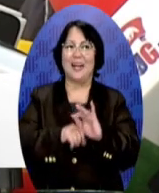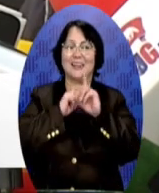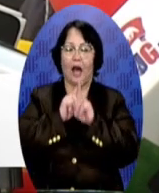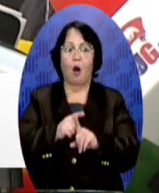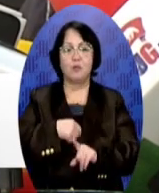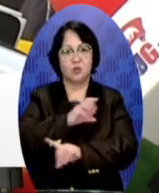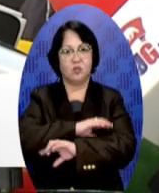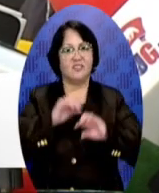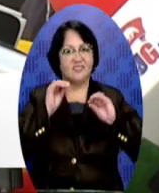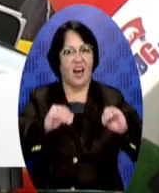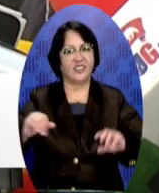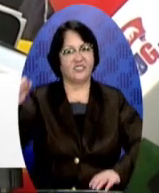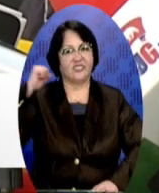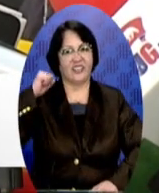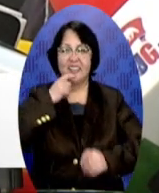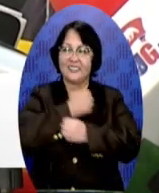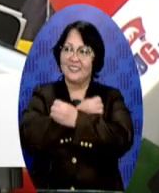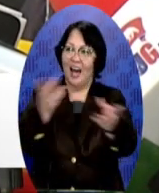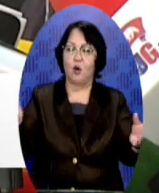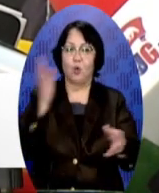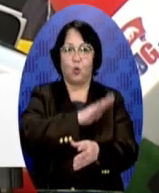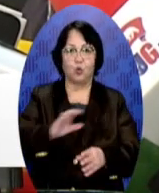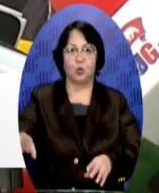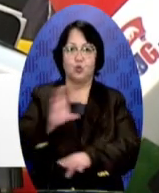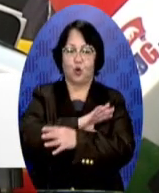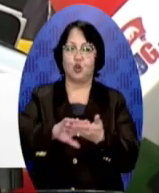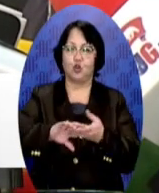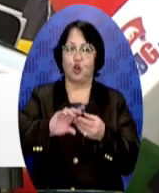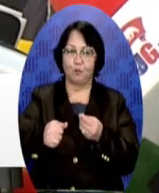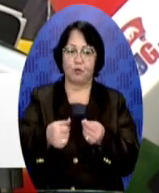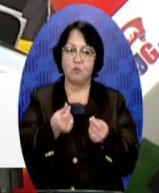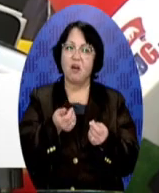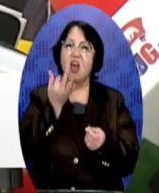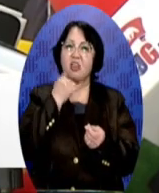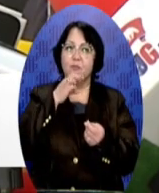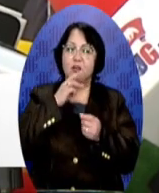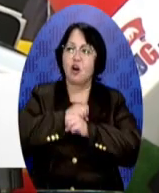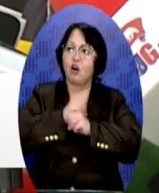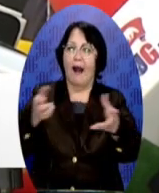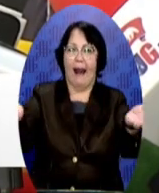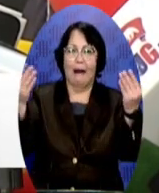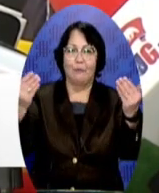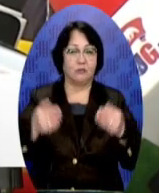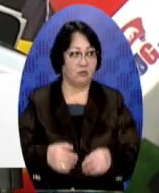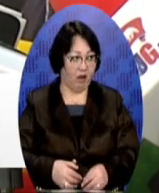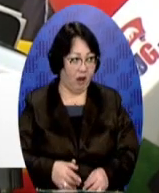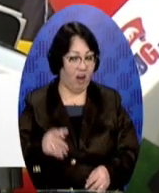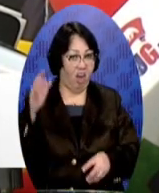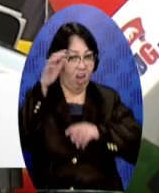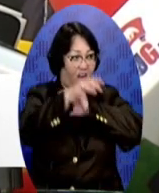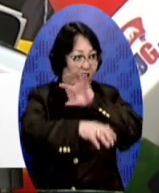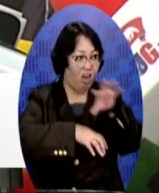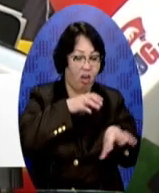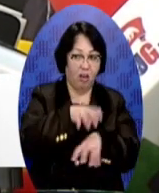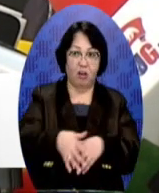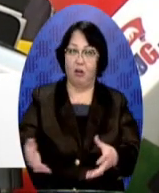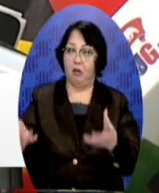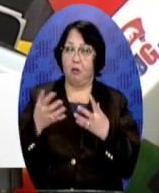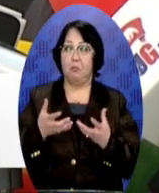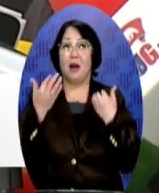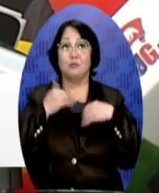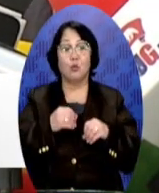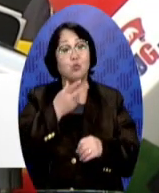зарлаад сургалтын одоо төлбөр мөнгөтэй ийм одоо сургуулиуд явуулаад байгаа мөртлөө яг одоо зөвшөөрлийнх